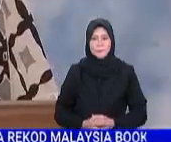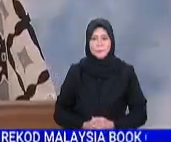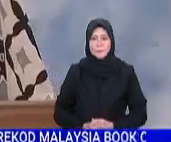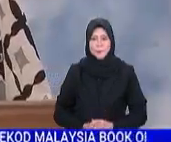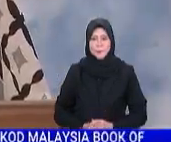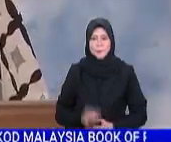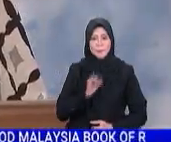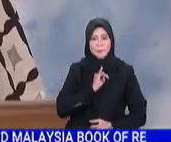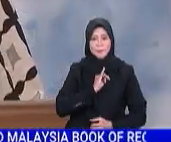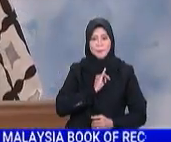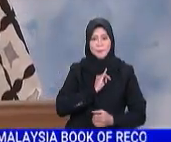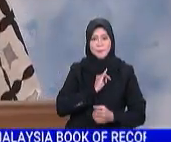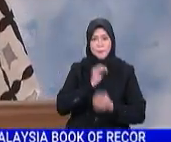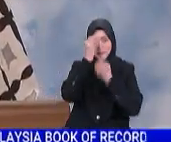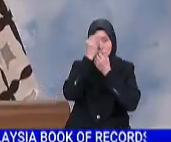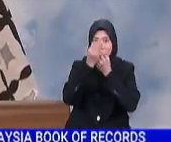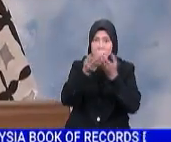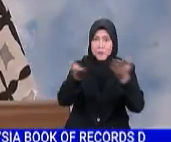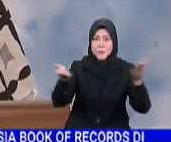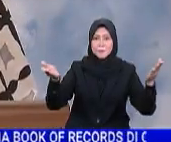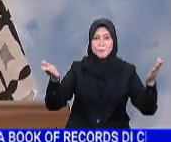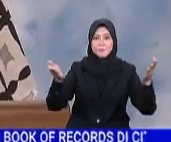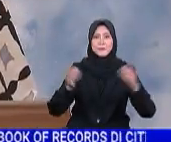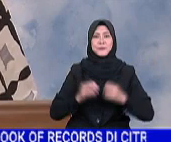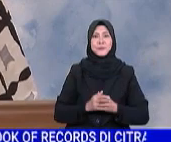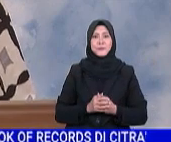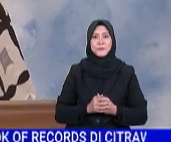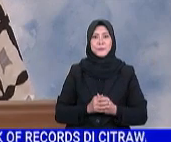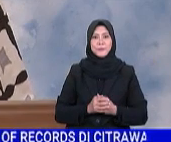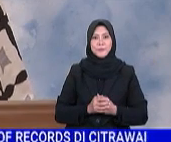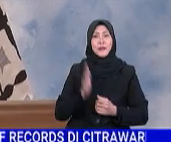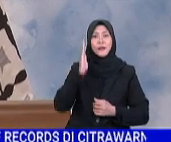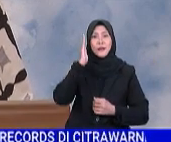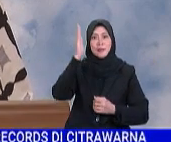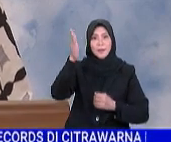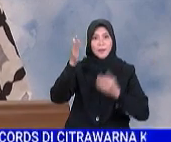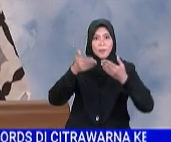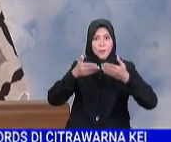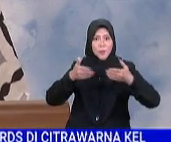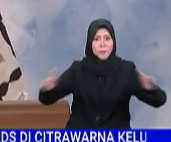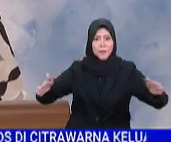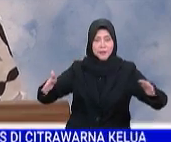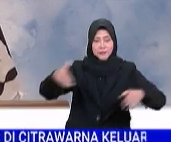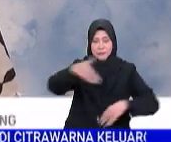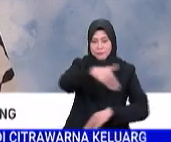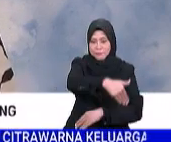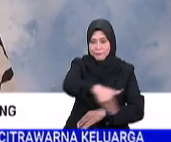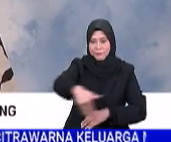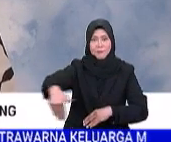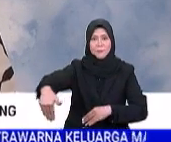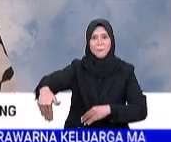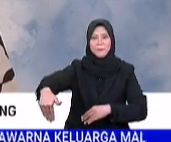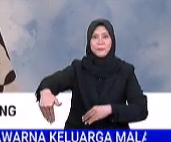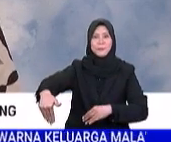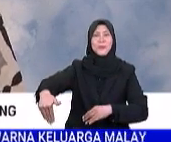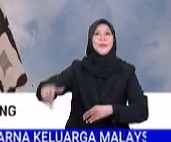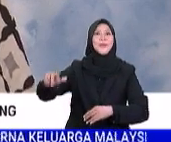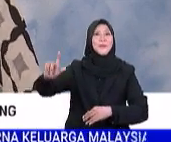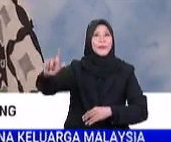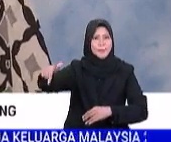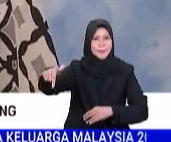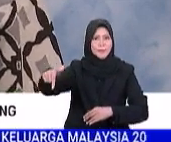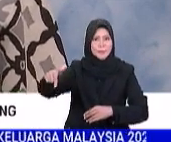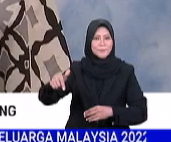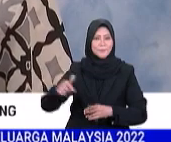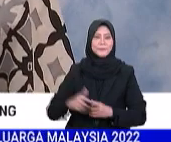Saya nak umumkan ini, kita akan buka border kita tak lama lagi. Kita akan buka.